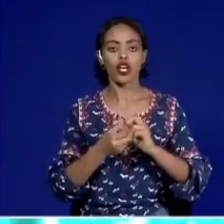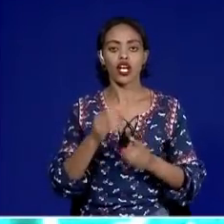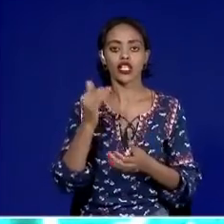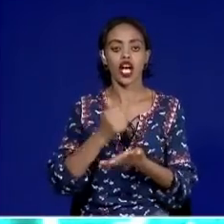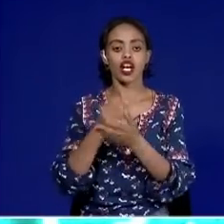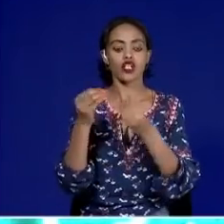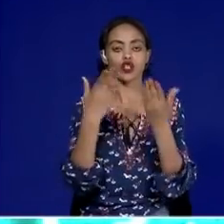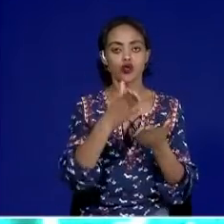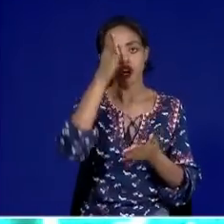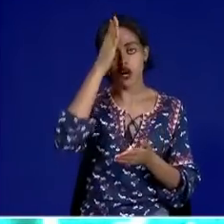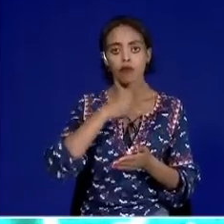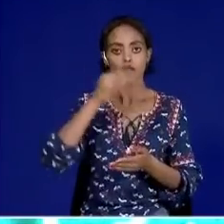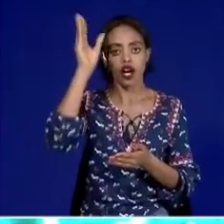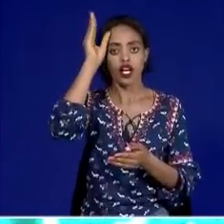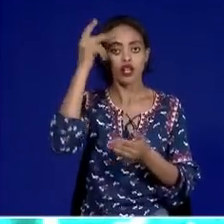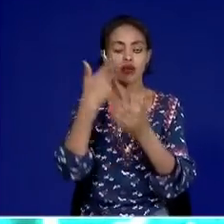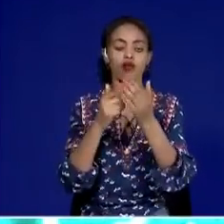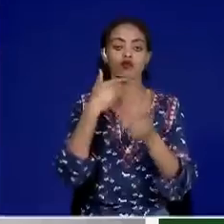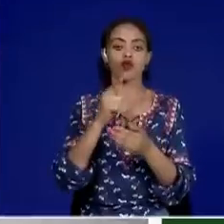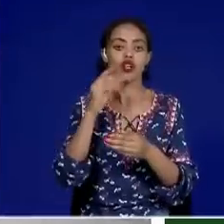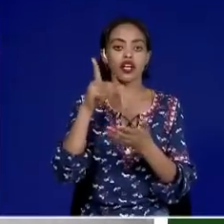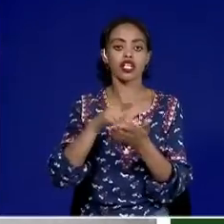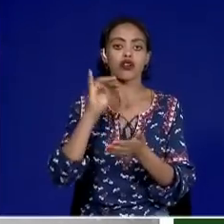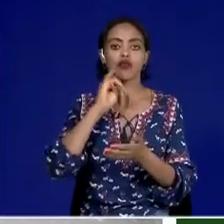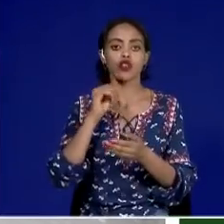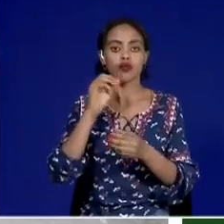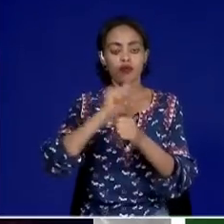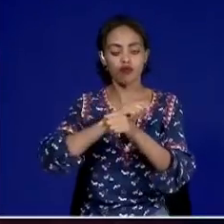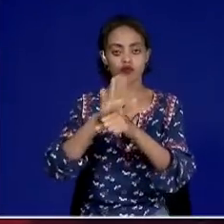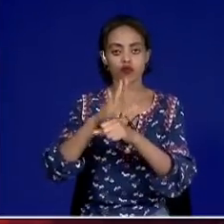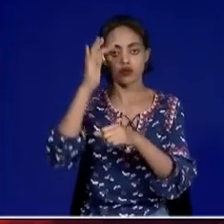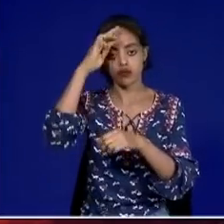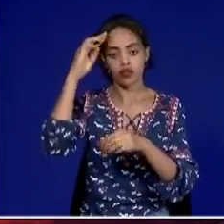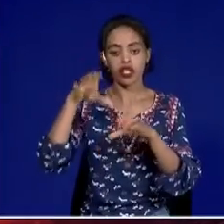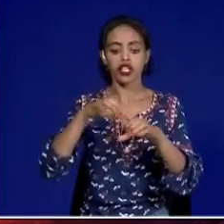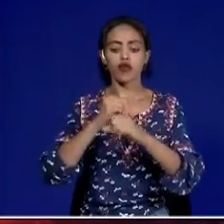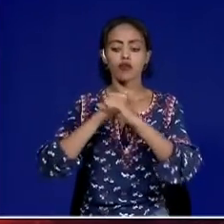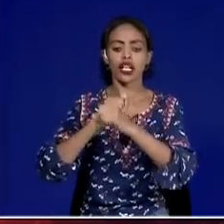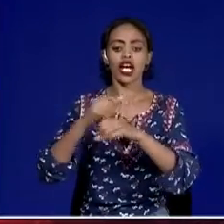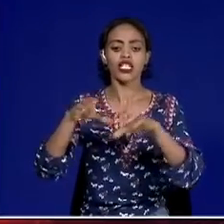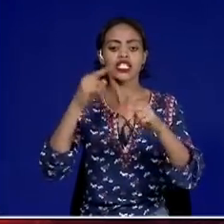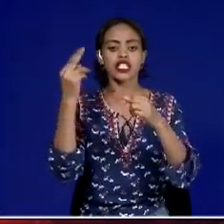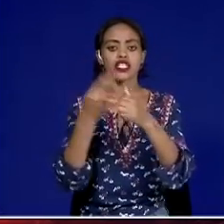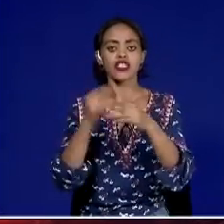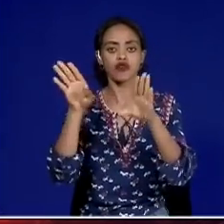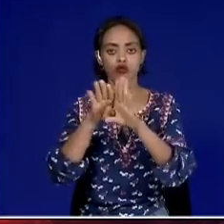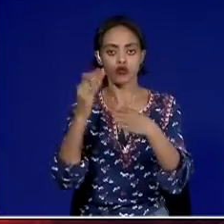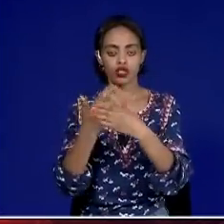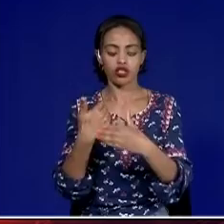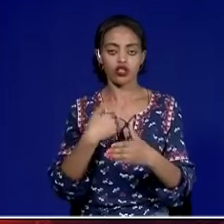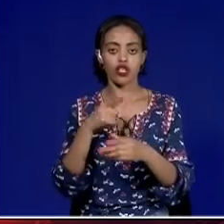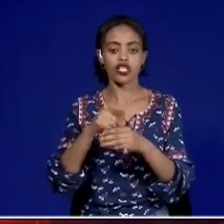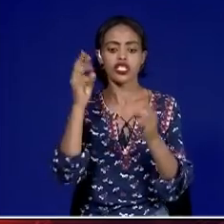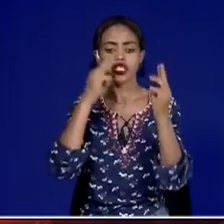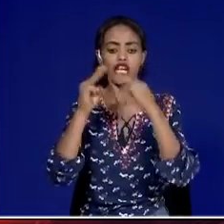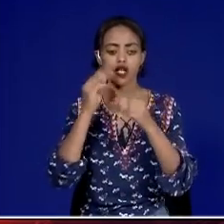ገብረ ጊዮርጊስ መረሳ ዝተባሃሉ ኣቦ ኣብ ከተማ ማይጨው ዝርከቡ ብስንኪ ሕማም ቫይረስ ኮሮና ንምክልኻል ዝተደንገገ ኣዋጭ ዝግዘ